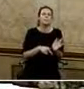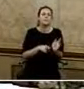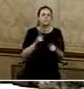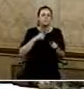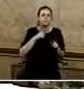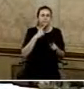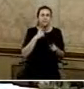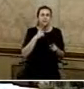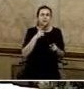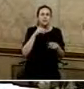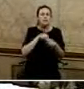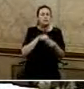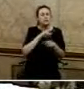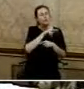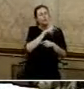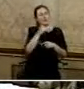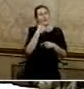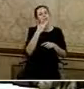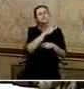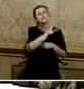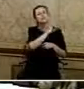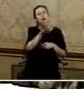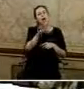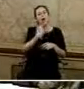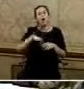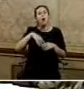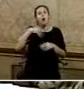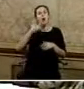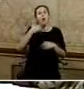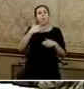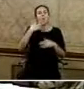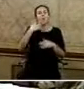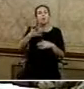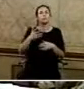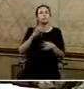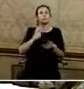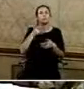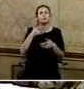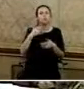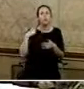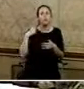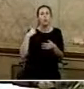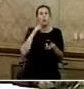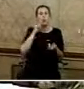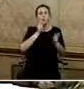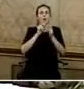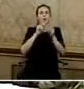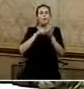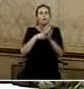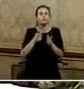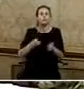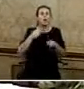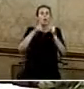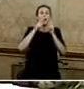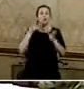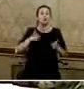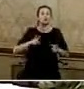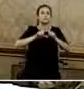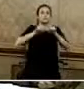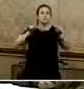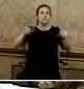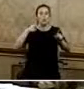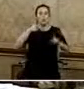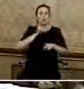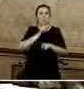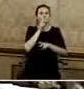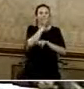neki stan jer ima pogled na neku zelenu površinu, da bi se onda nešto posle se promijeni plan i izgradi se još jedan red zgrade, onda gdje jedno